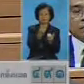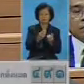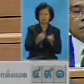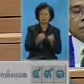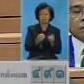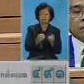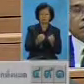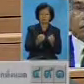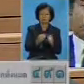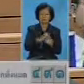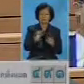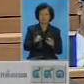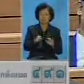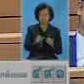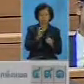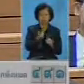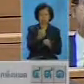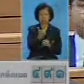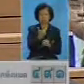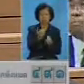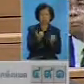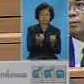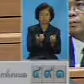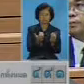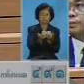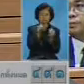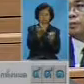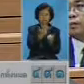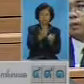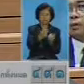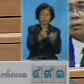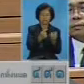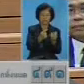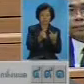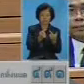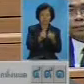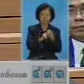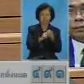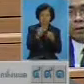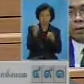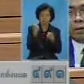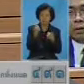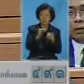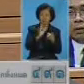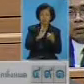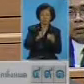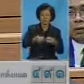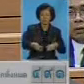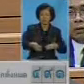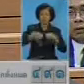เป็นไม่ใช่สองด้านนะครับท่านประธานเป็นสามด้านด้านหนึ่งความมั่นคงในชีวิต ความปลอดภัยชีวิตทรัพย์สินของพี่น้องประชา